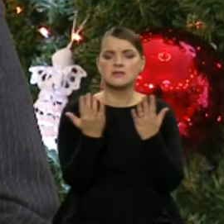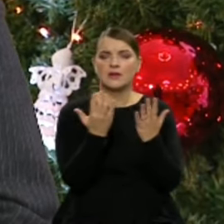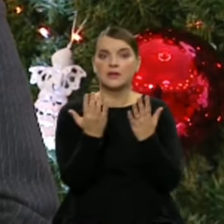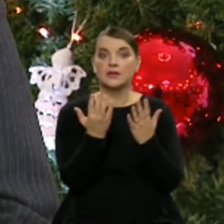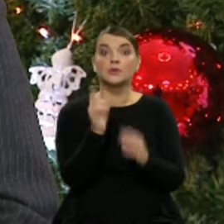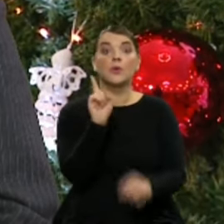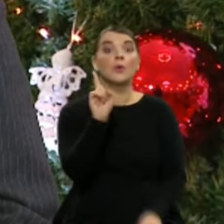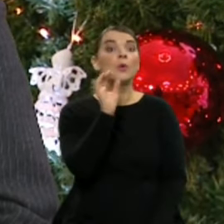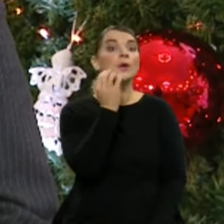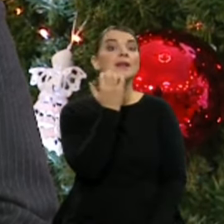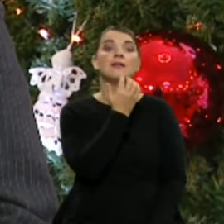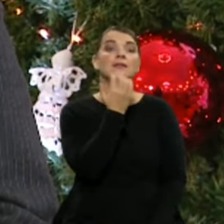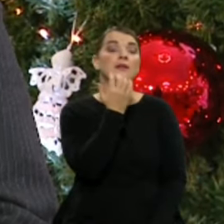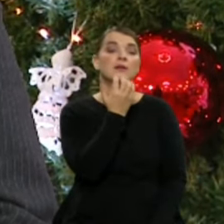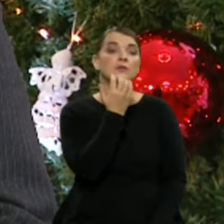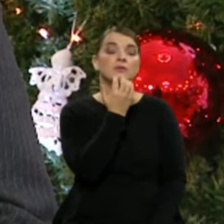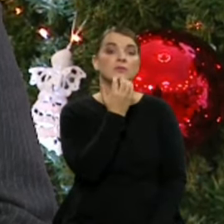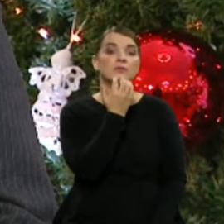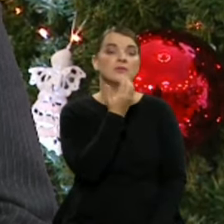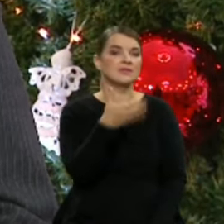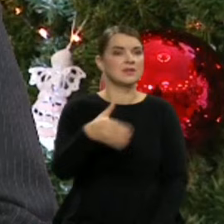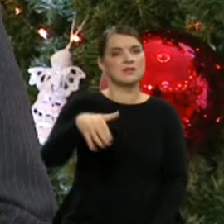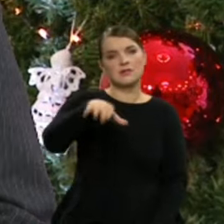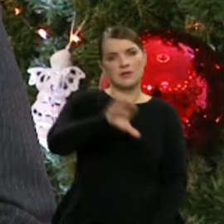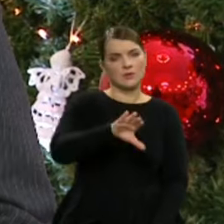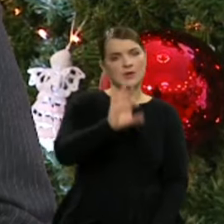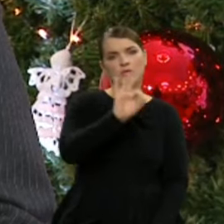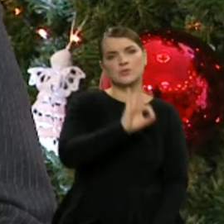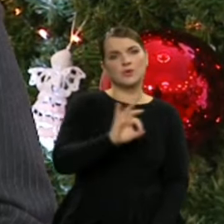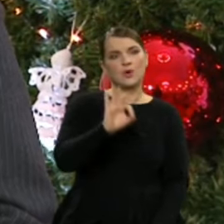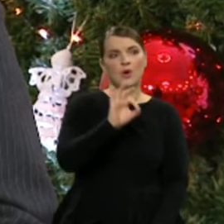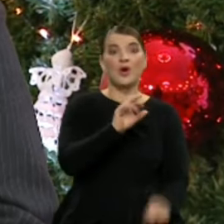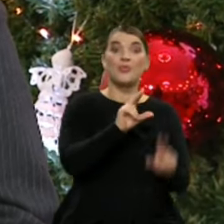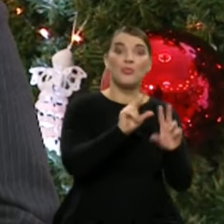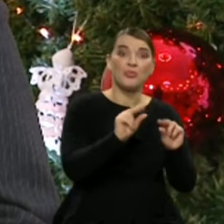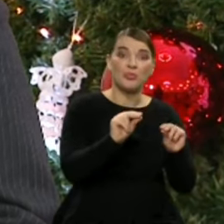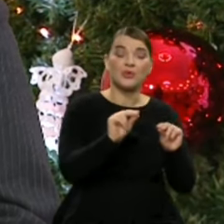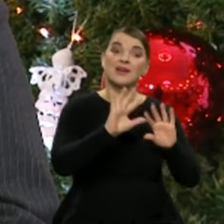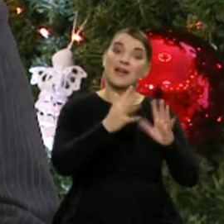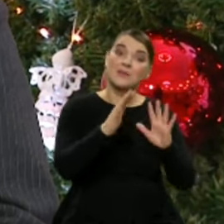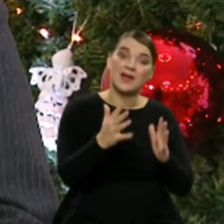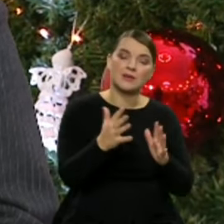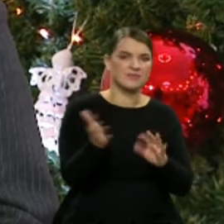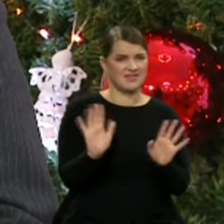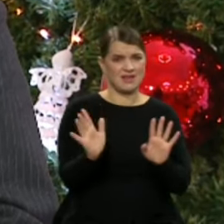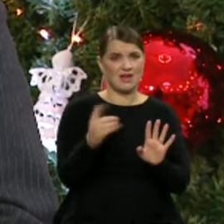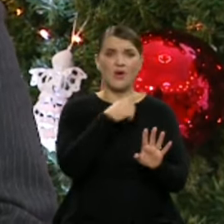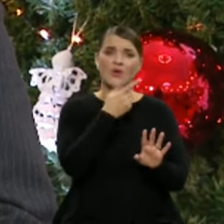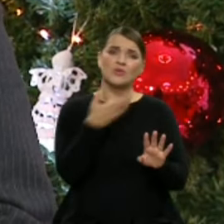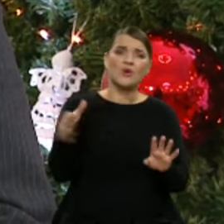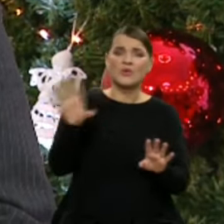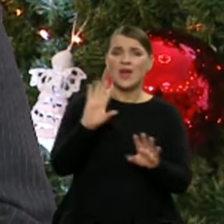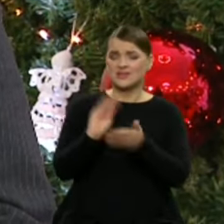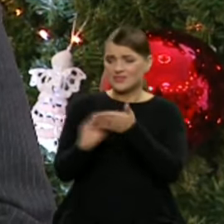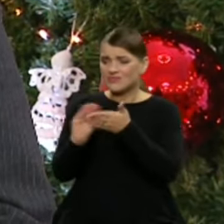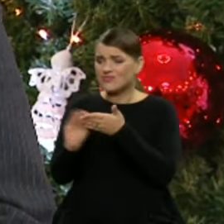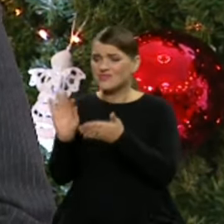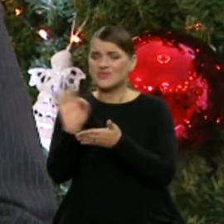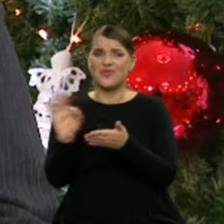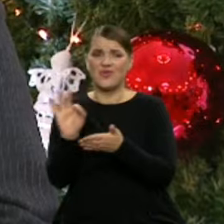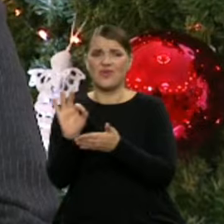literatūroje daugiausia rašoma ne apie sėkmių istorijas, bet daugiausia rašoma apie